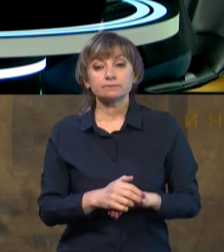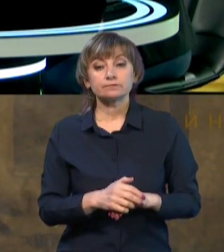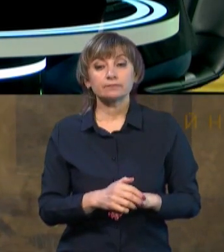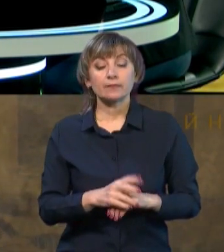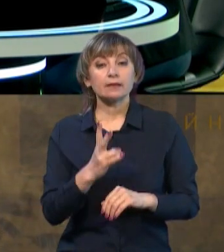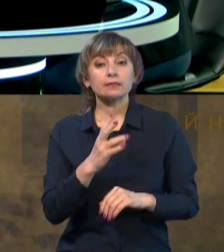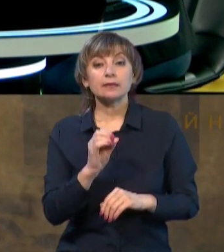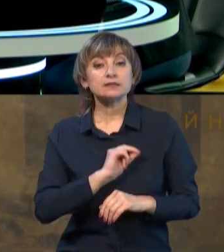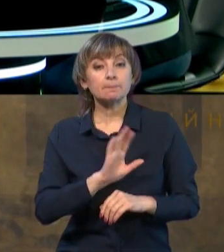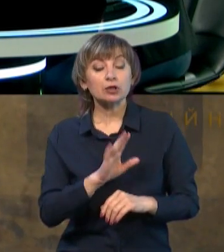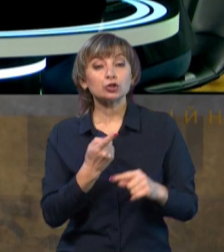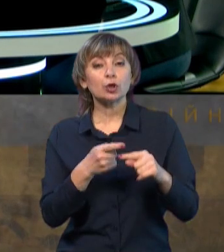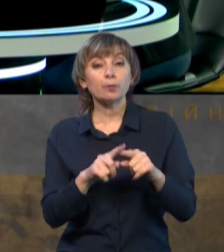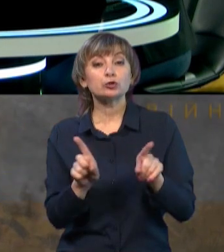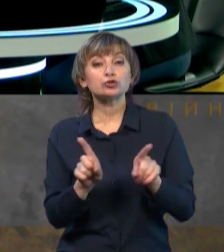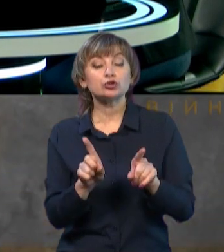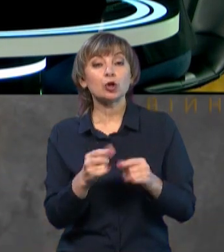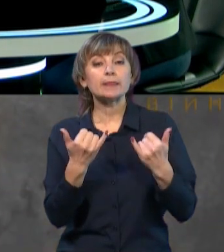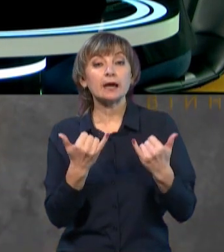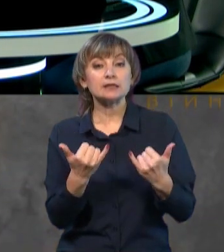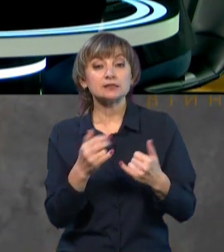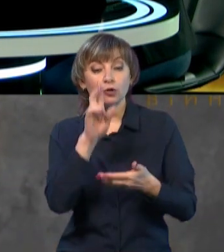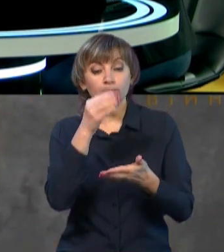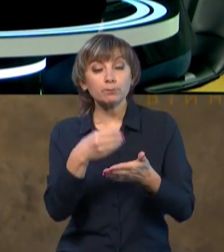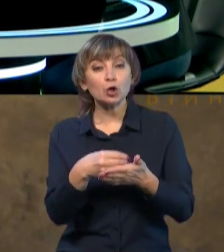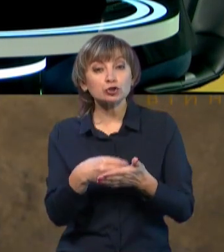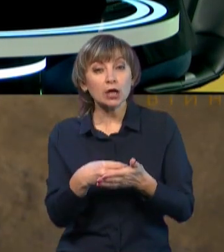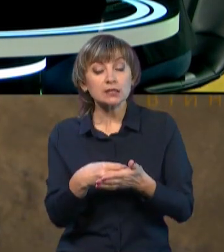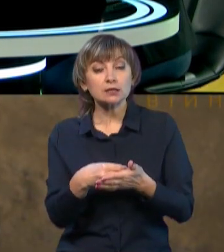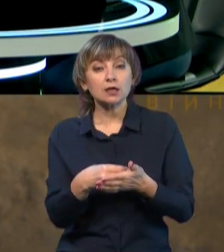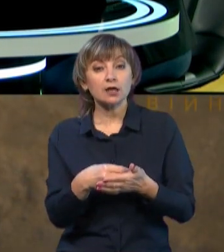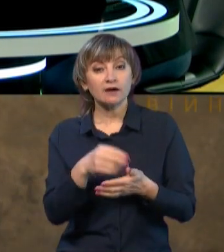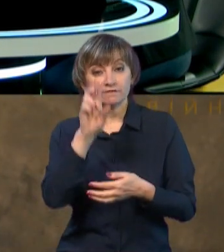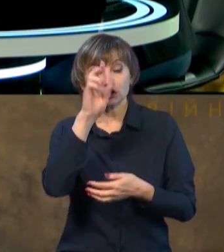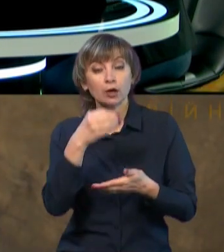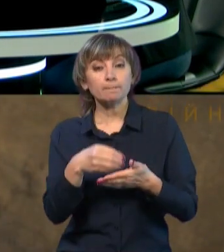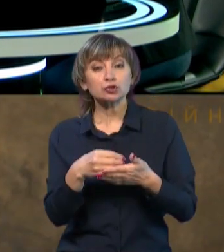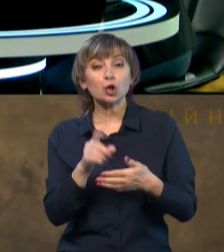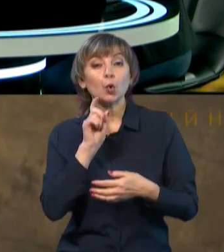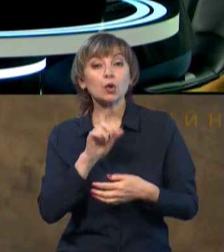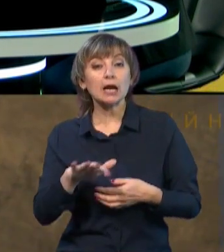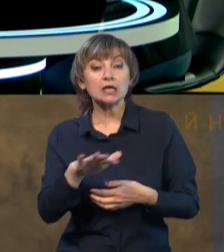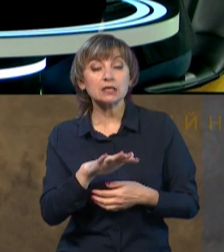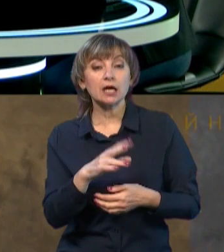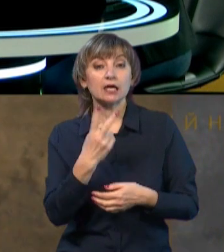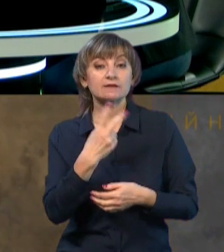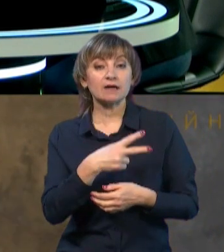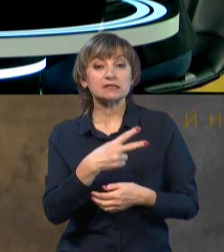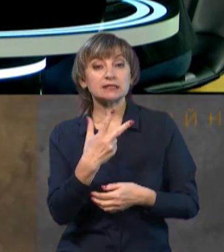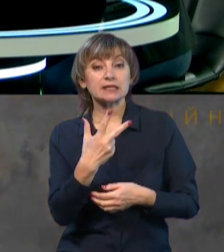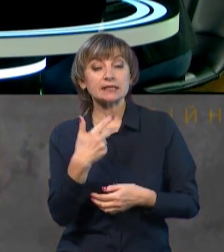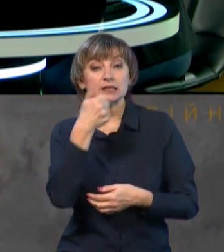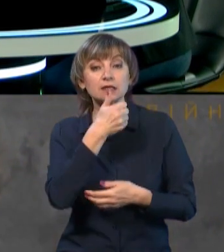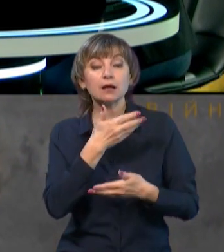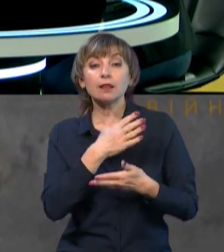не запрацювала, тому що наразі в бюджеті, в державному бюджеті України на 20 третій рік